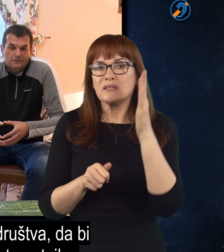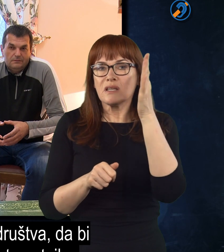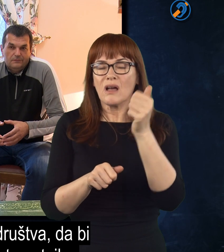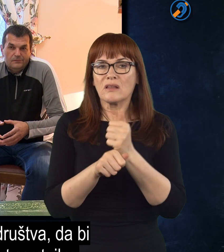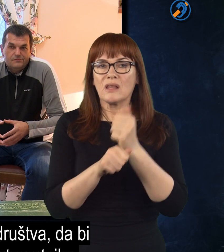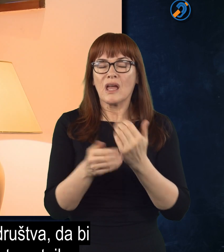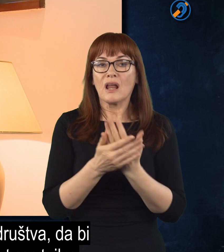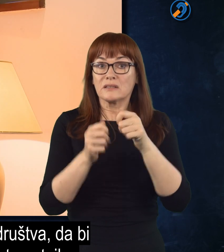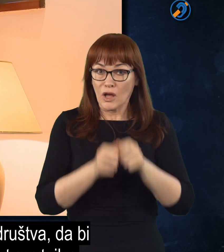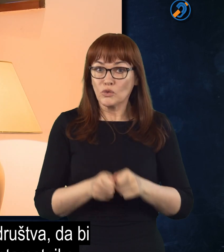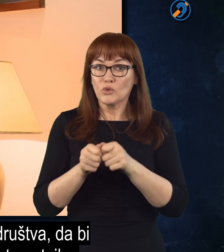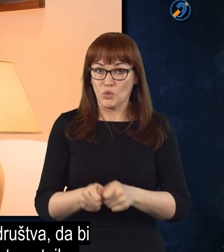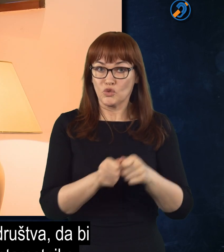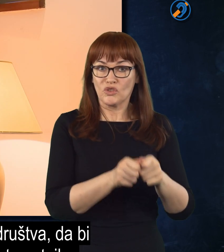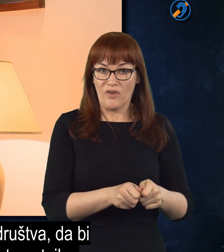za društva, da bi